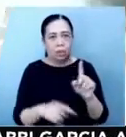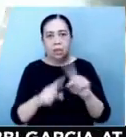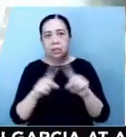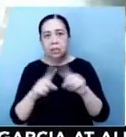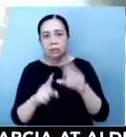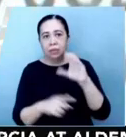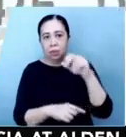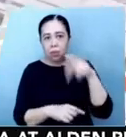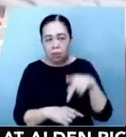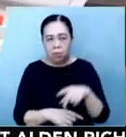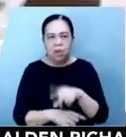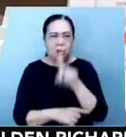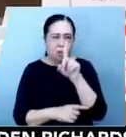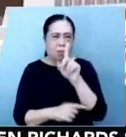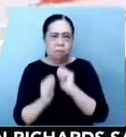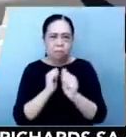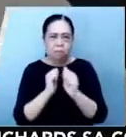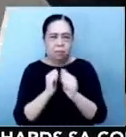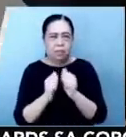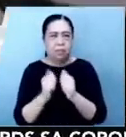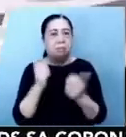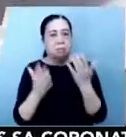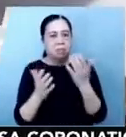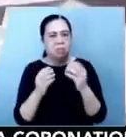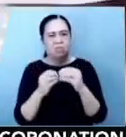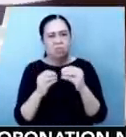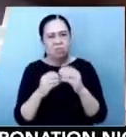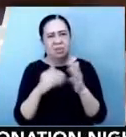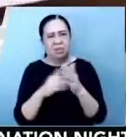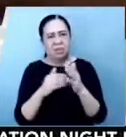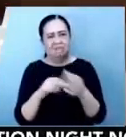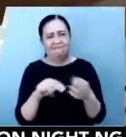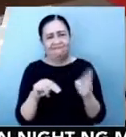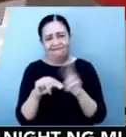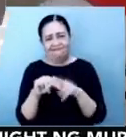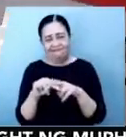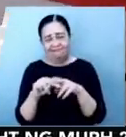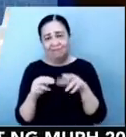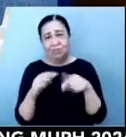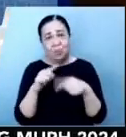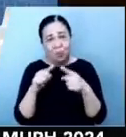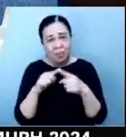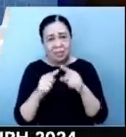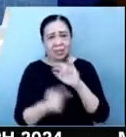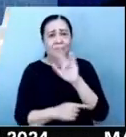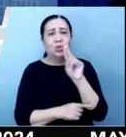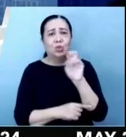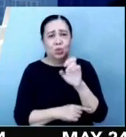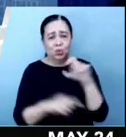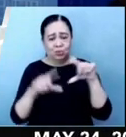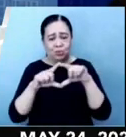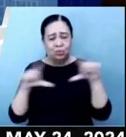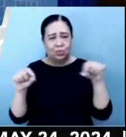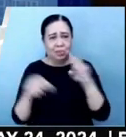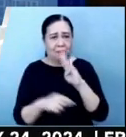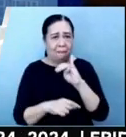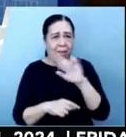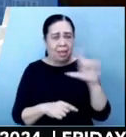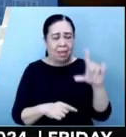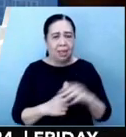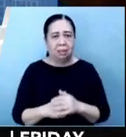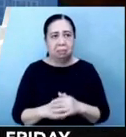ibig sabihin nito. Posible pa ang muling pagtaas ng singil sa June billing. Since Meralco, among the